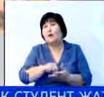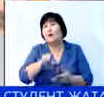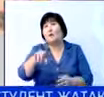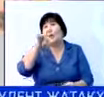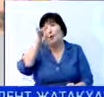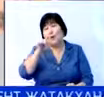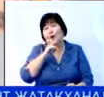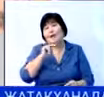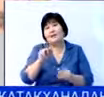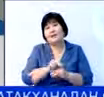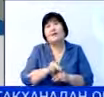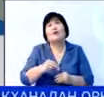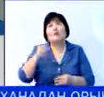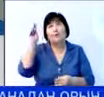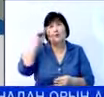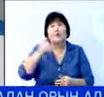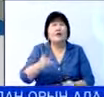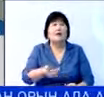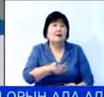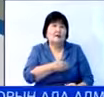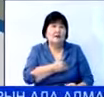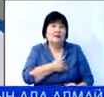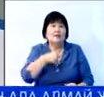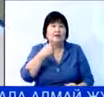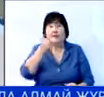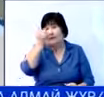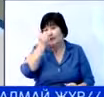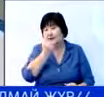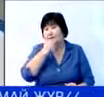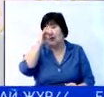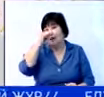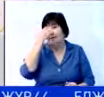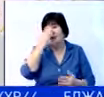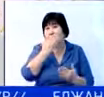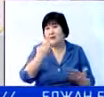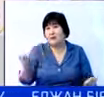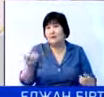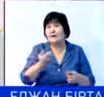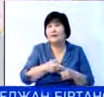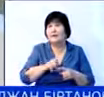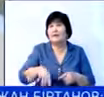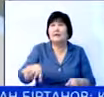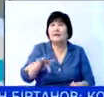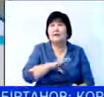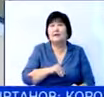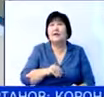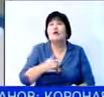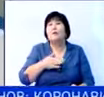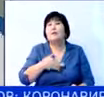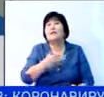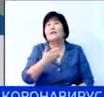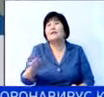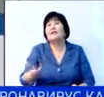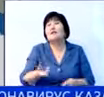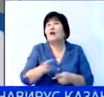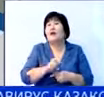қазақы тәліммен сусындауда. Я хочу сказать спасибо казахскому народу, то что қазақ халқына алғыс білдіремін. Мен сіздерді